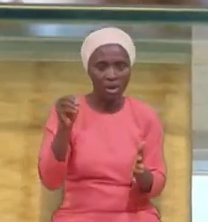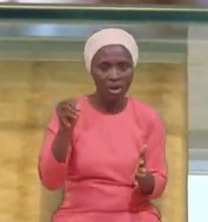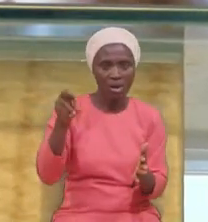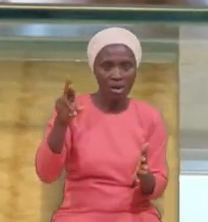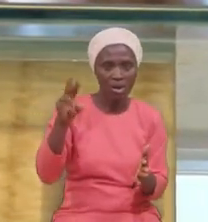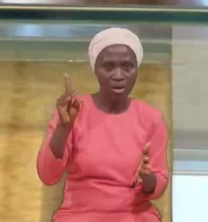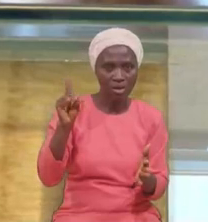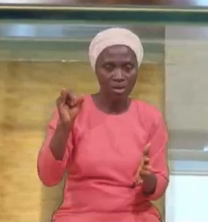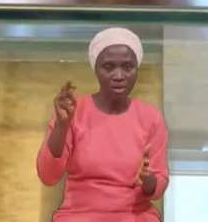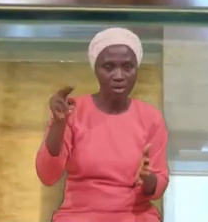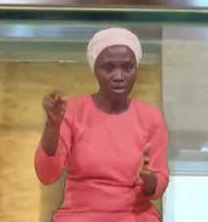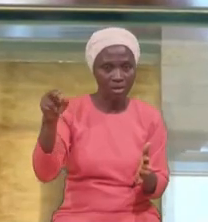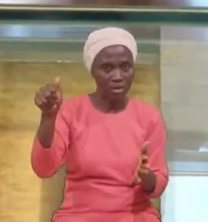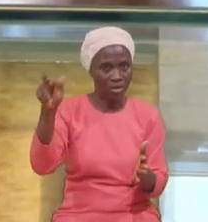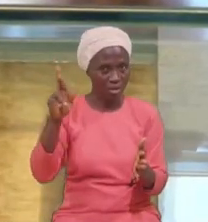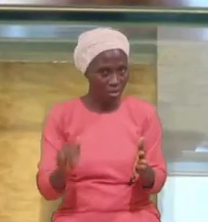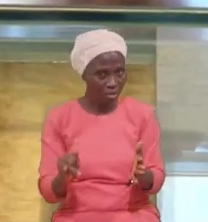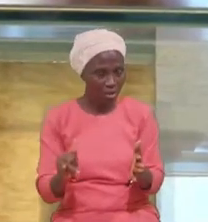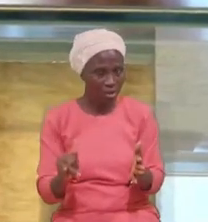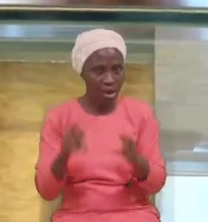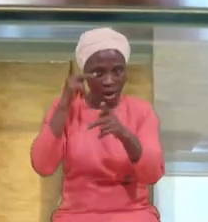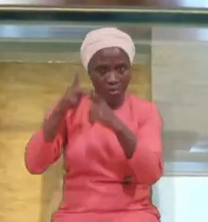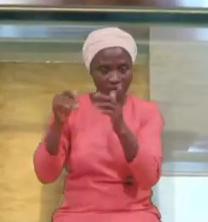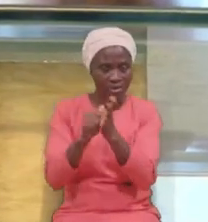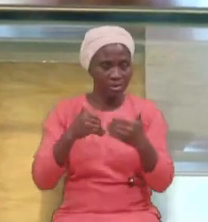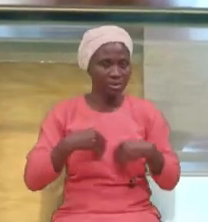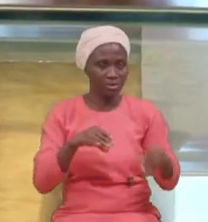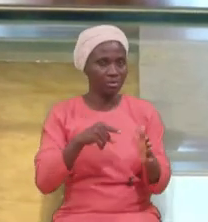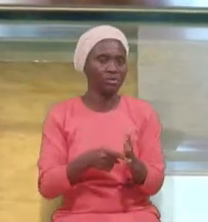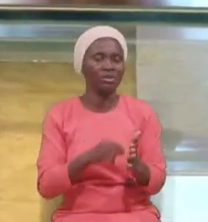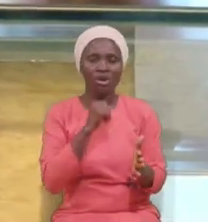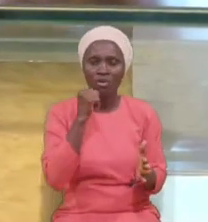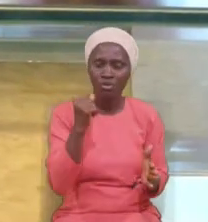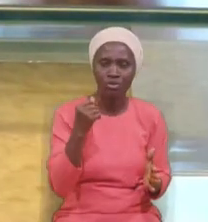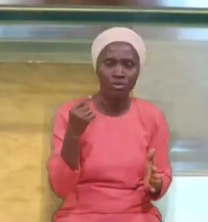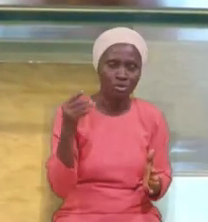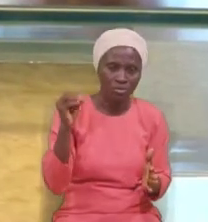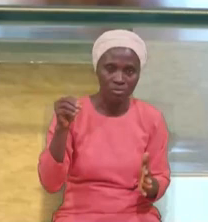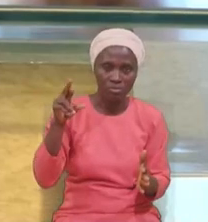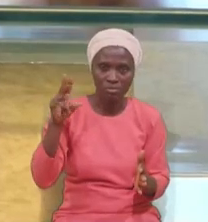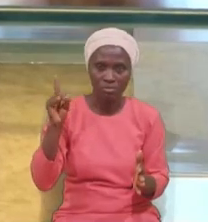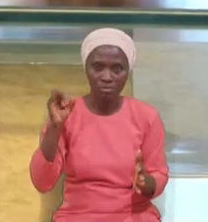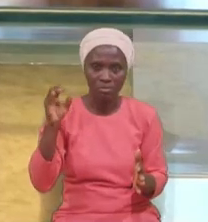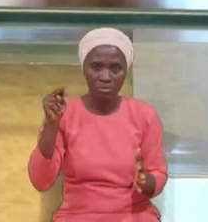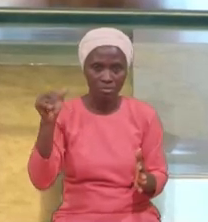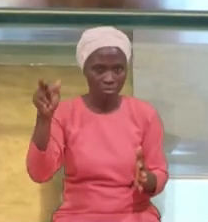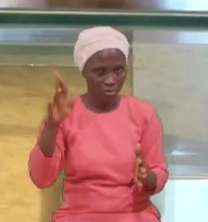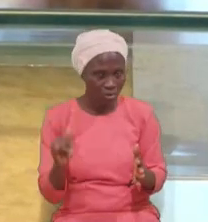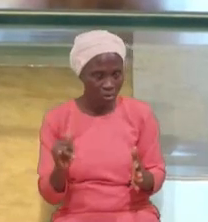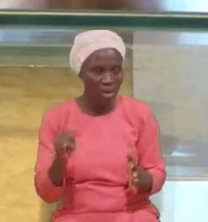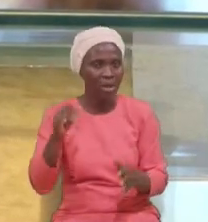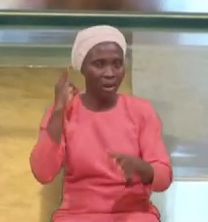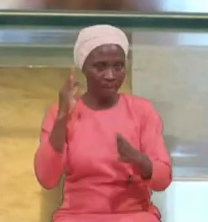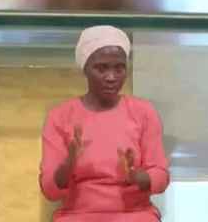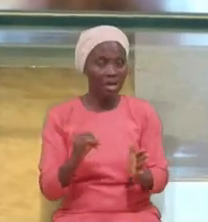donné comme témoignage que ce n'est pas un prédicateur, un prophète simple qui a pu faire ceci. Ceci va leur